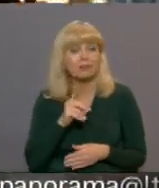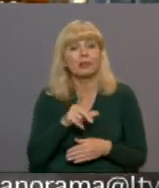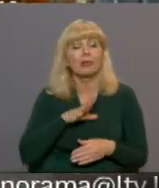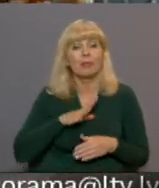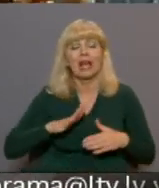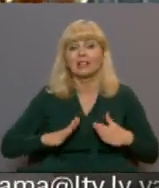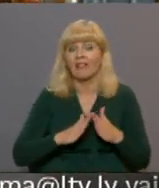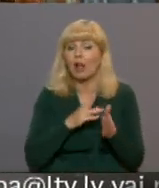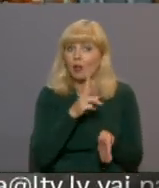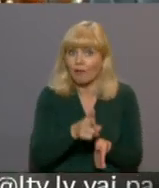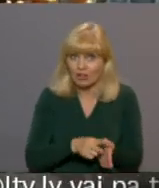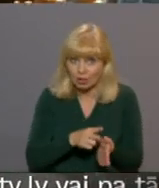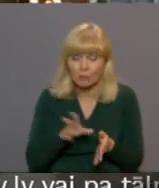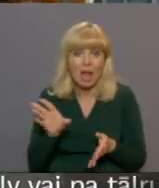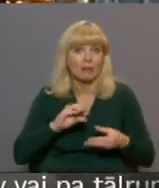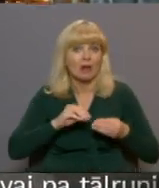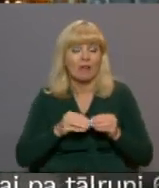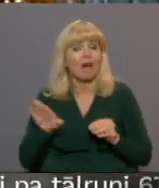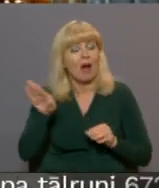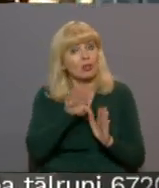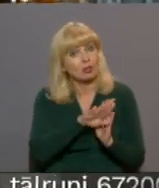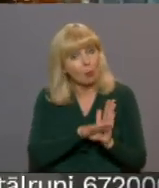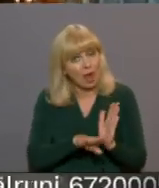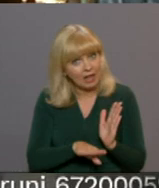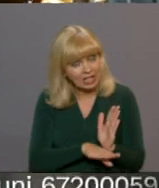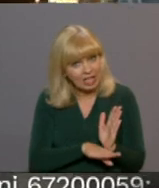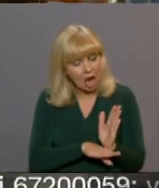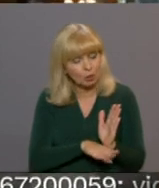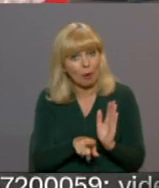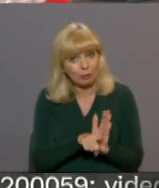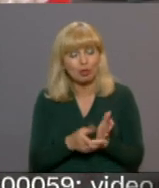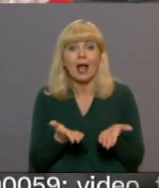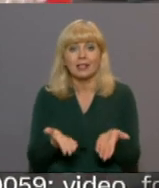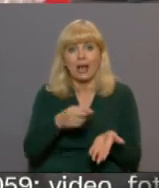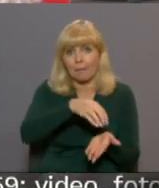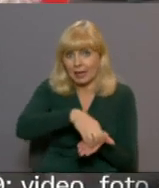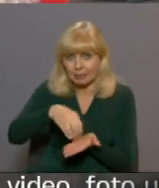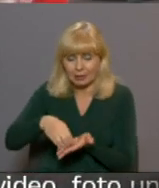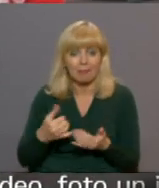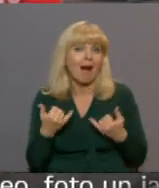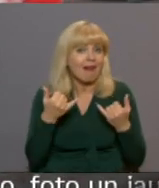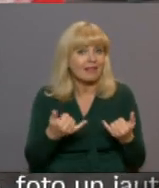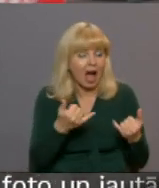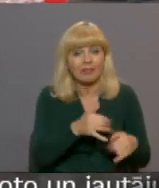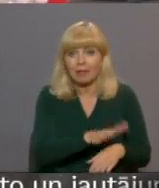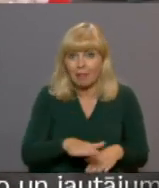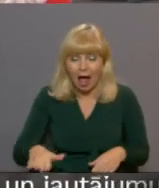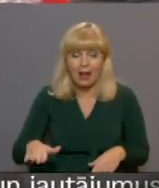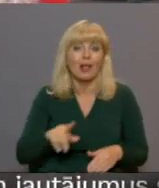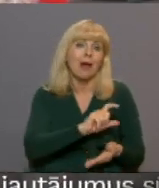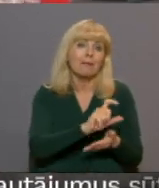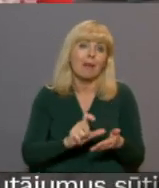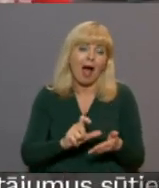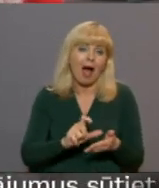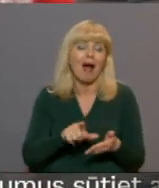vilcieniņā, šogad nācās ņemt vērā valsts noteiktos ierobežojumus. Sacapam piparkūkus, dāvājam bērniem, bērnu skaita pantiņas